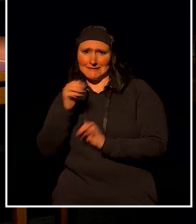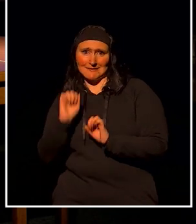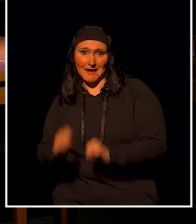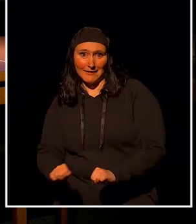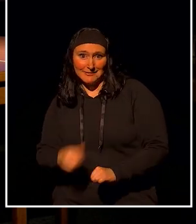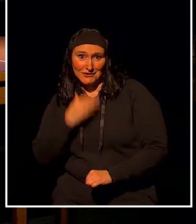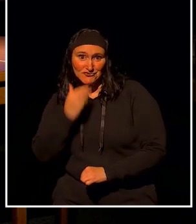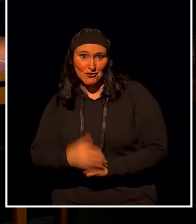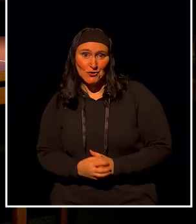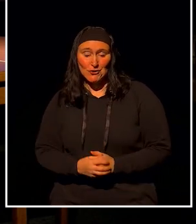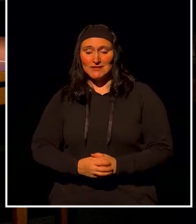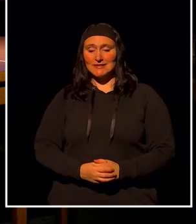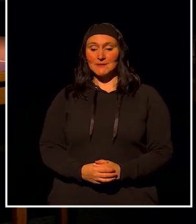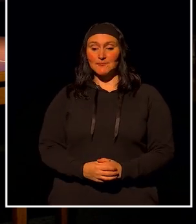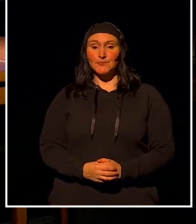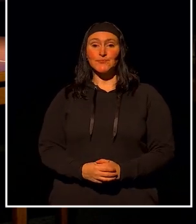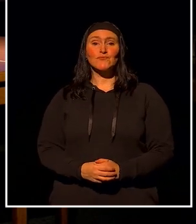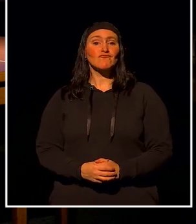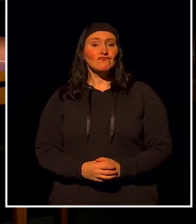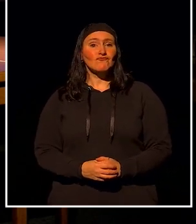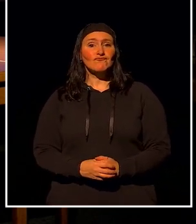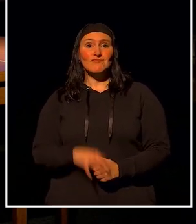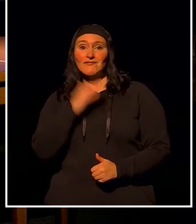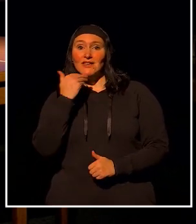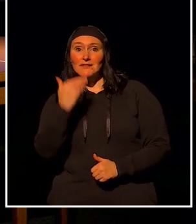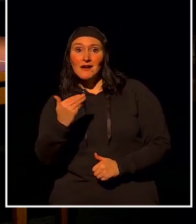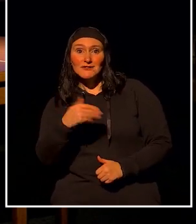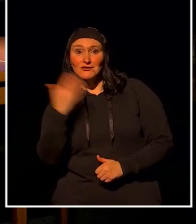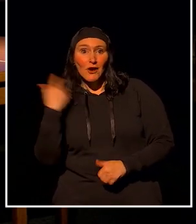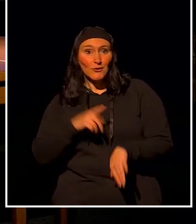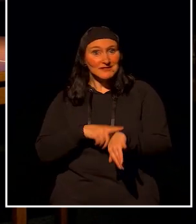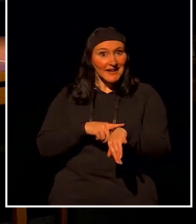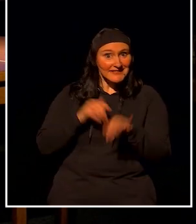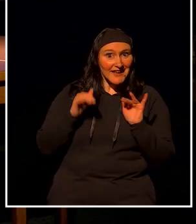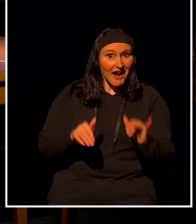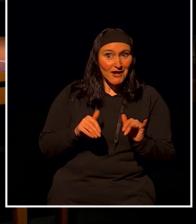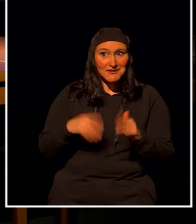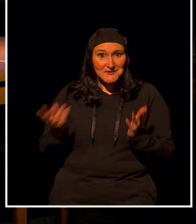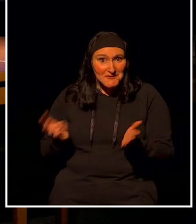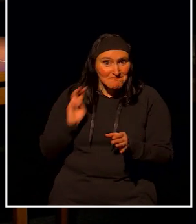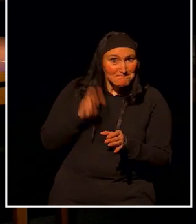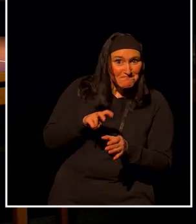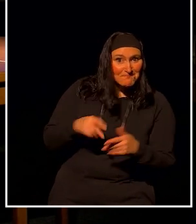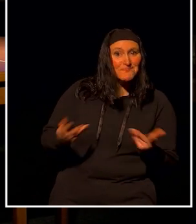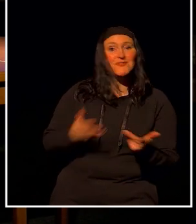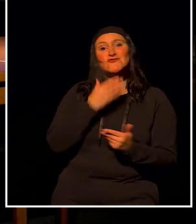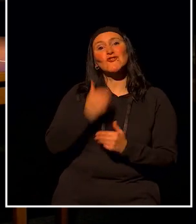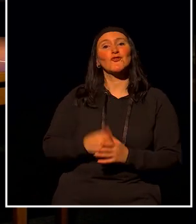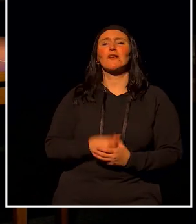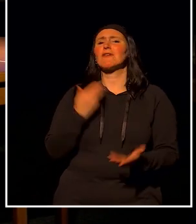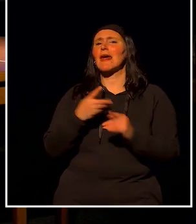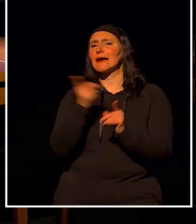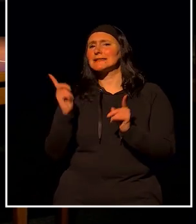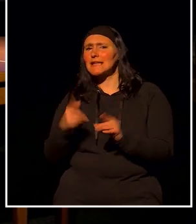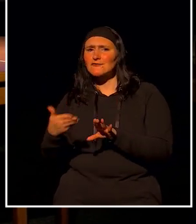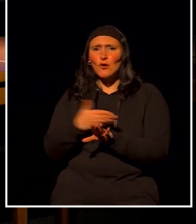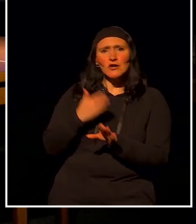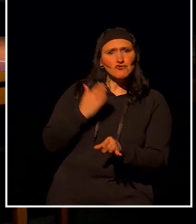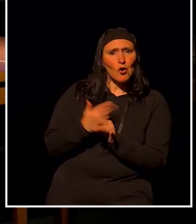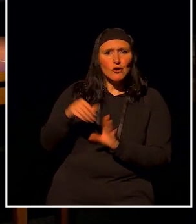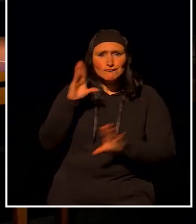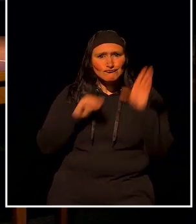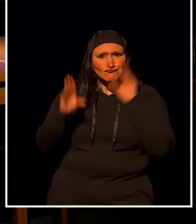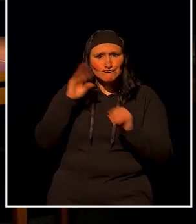Vielen Dank, dass ihr Zeit habt, uns beizuwohnen. Ein bisschen was habt ihr vielleicht mitbekommen, was wir so besprochen haben.